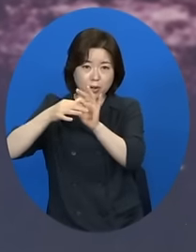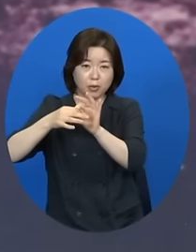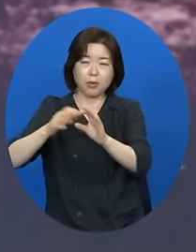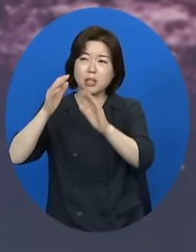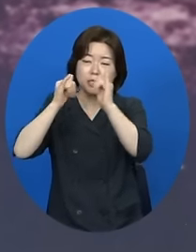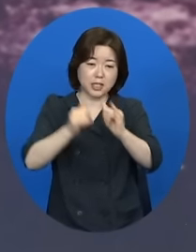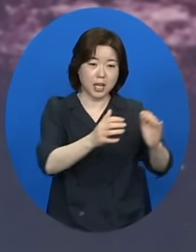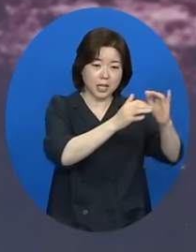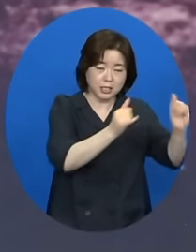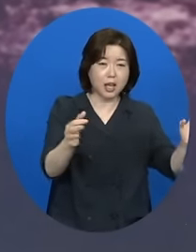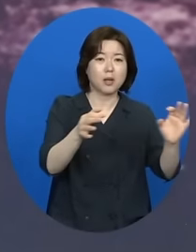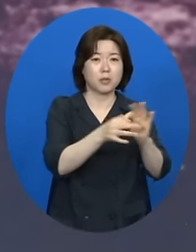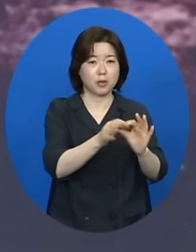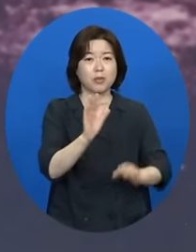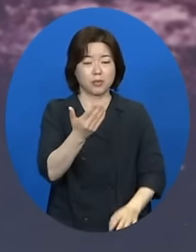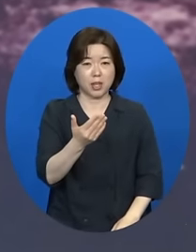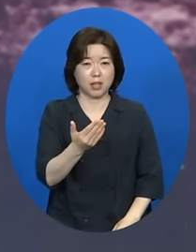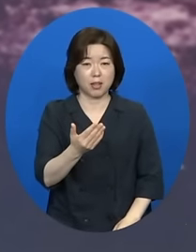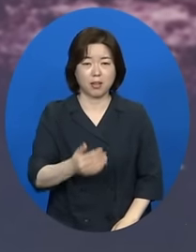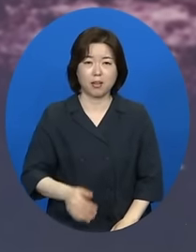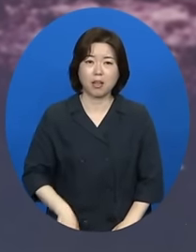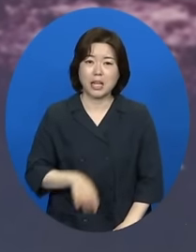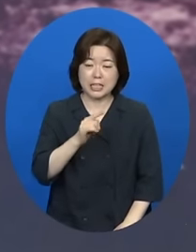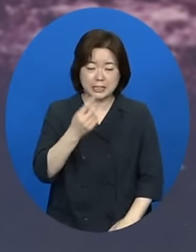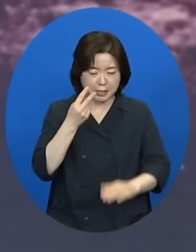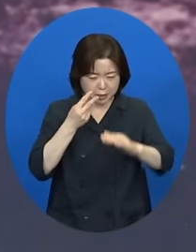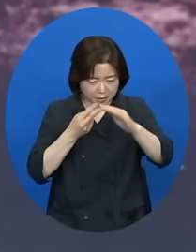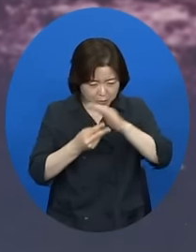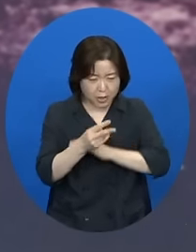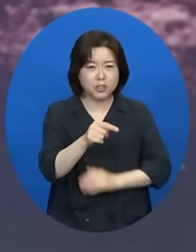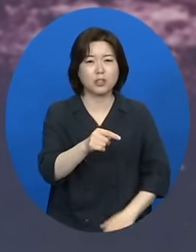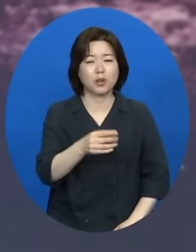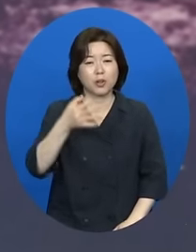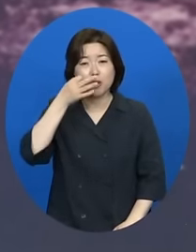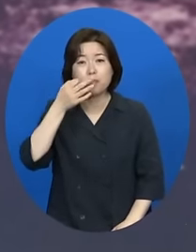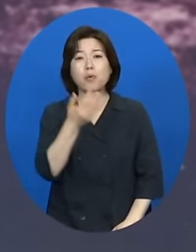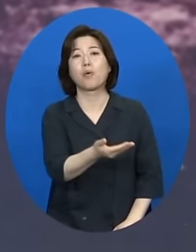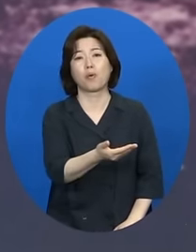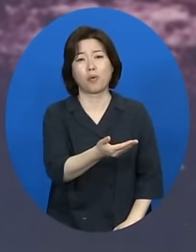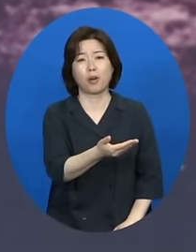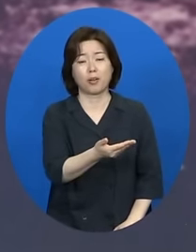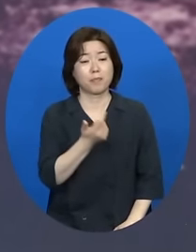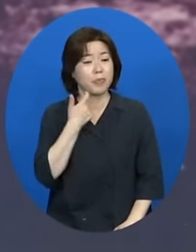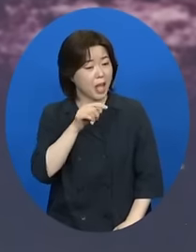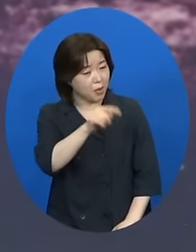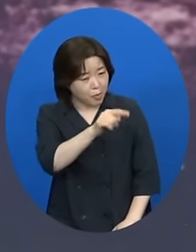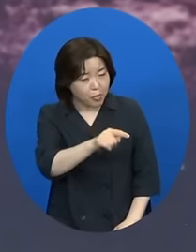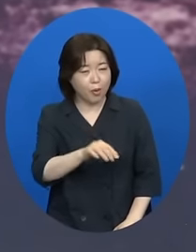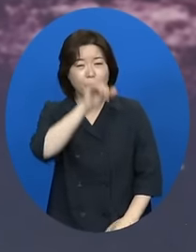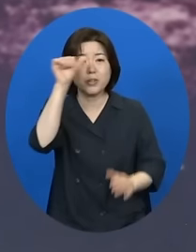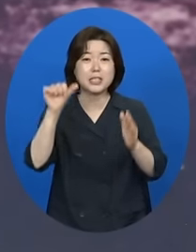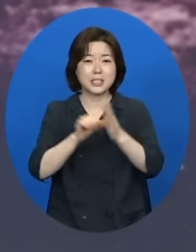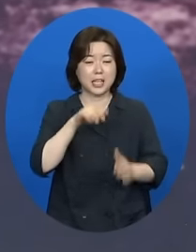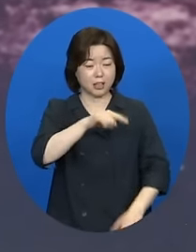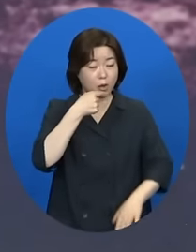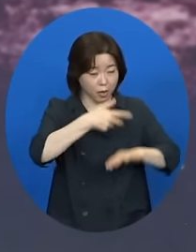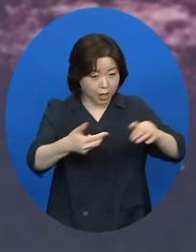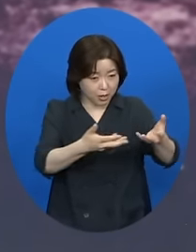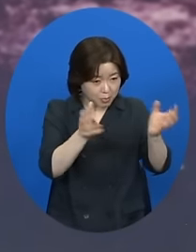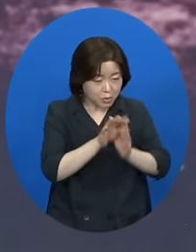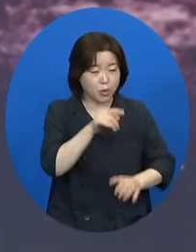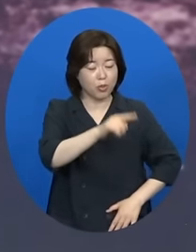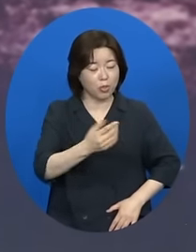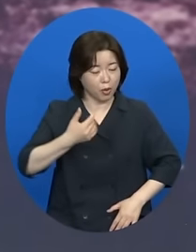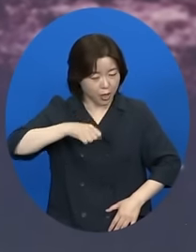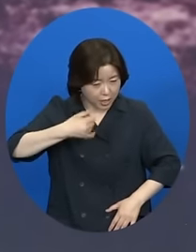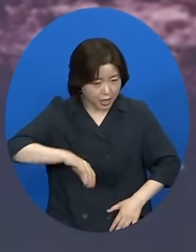사람과 사람 사이가 연결되어진 그 비전을 보여주신 거예요. 야곱아, 너의 인생, 그리고 너의 민족, 너의 자녀들은